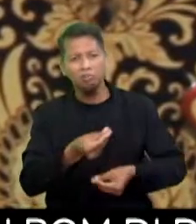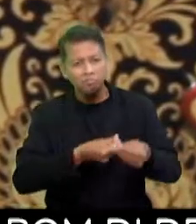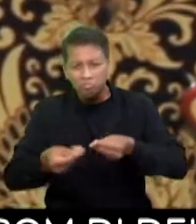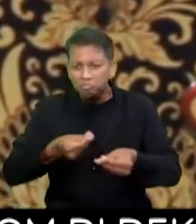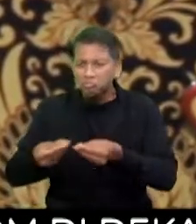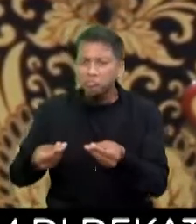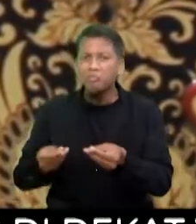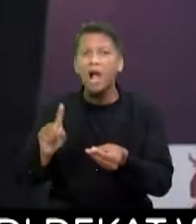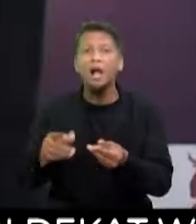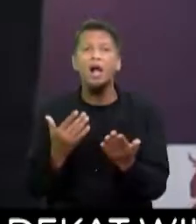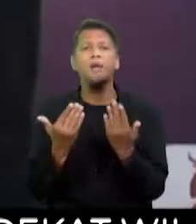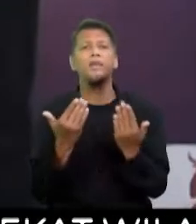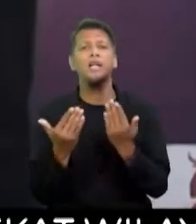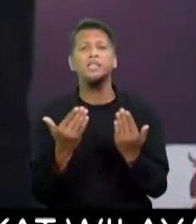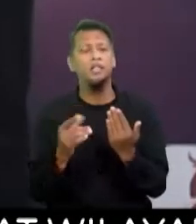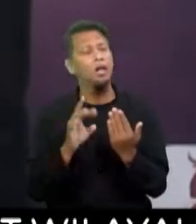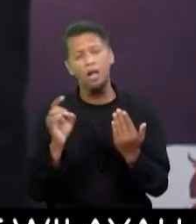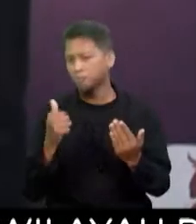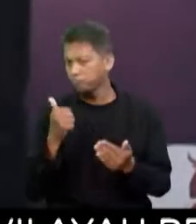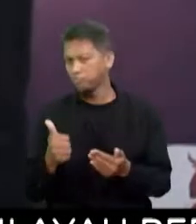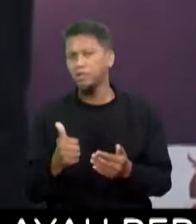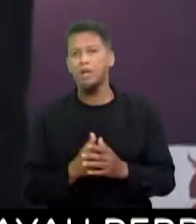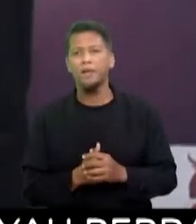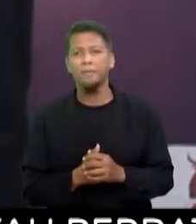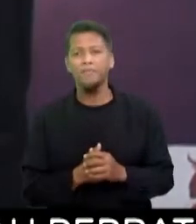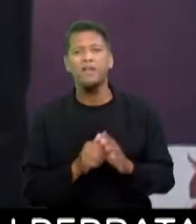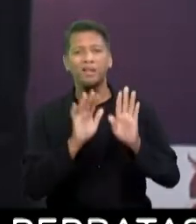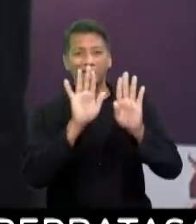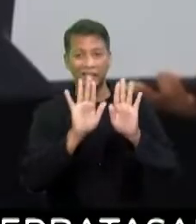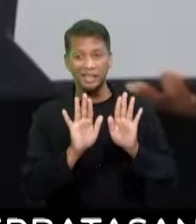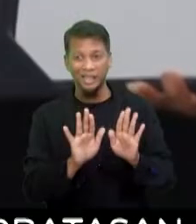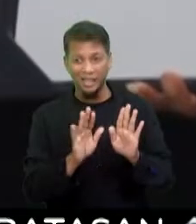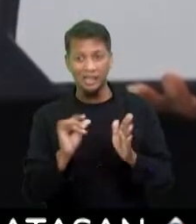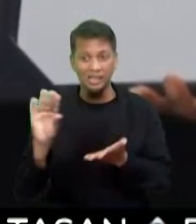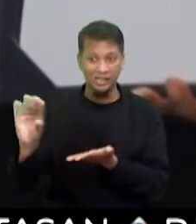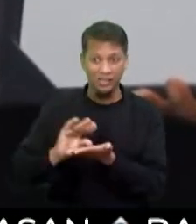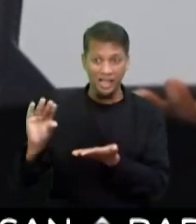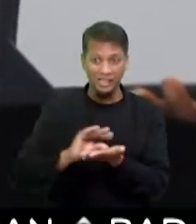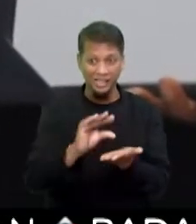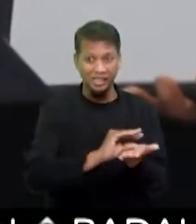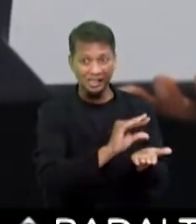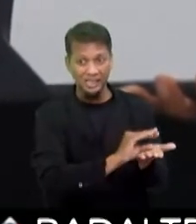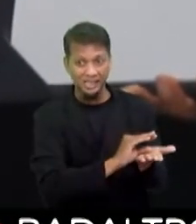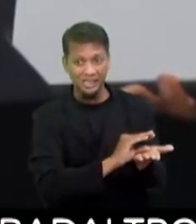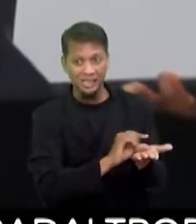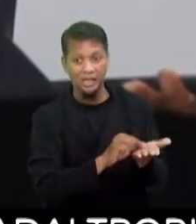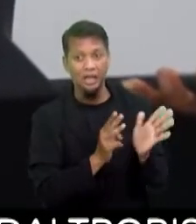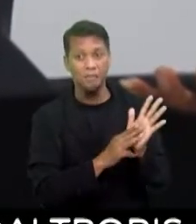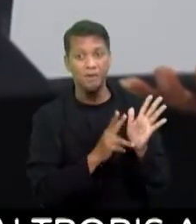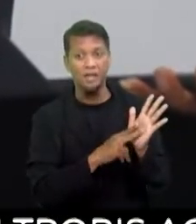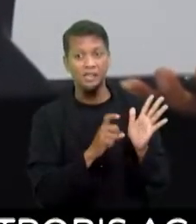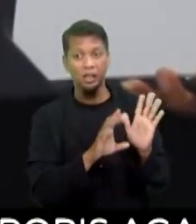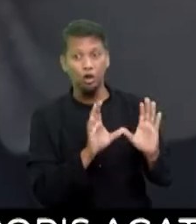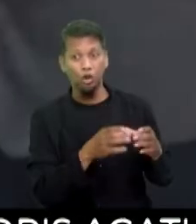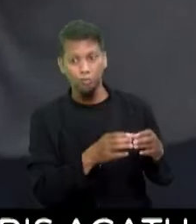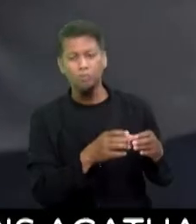oleh anggota Bursa Mitra. Melalui galeri investasi ini, MNC Sekuritas yang merupakan anak perusahaan dari MNC Group berkomitmen untuk terus